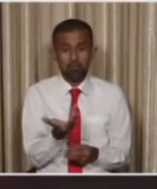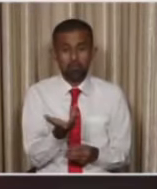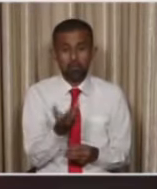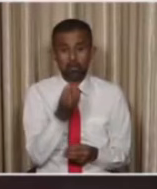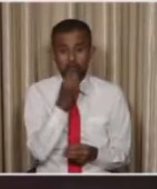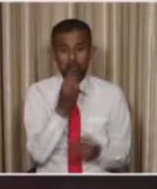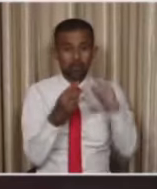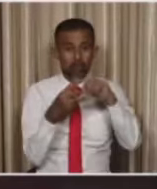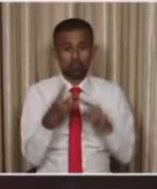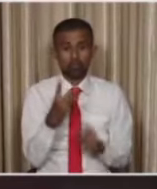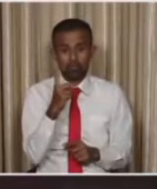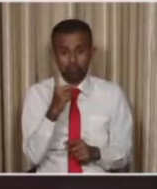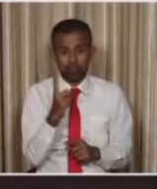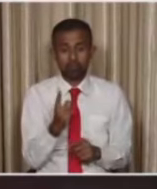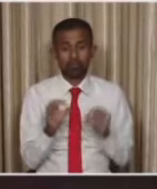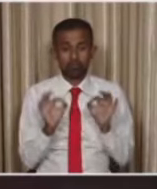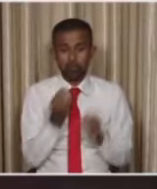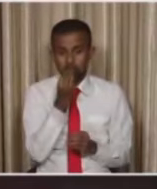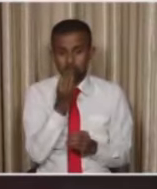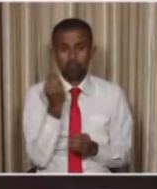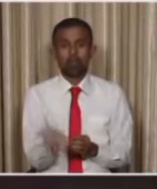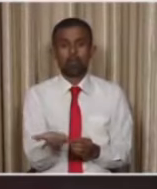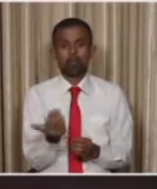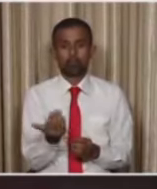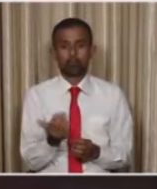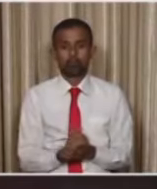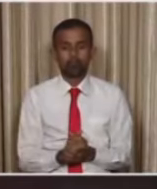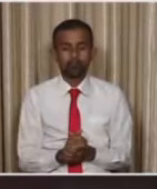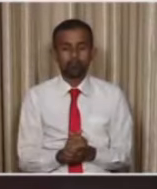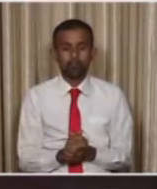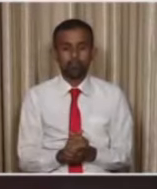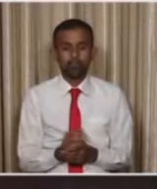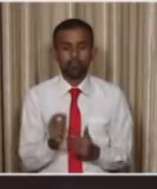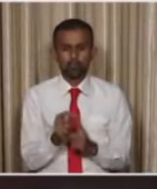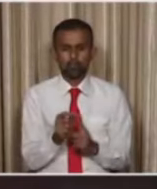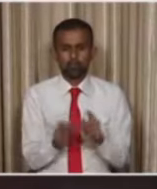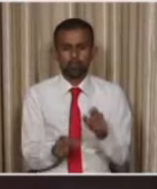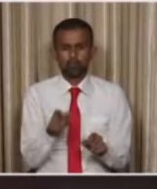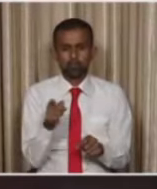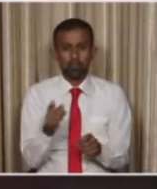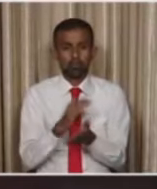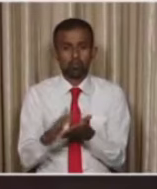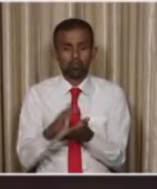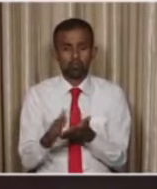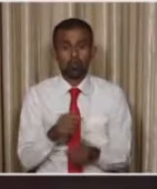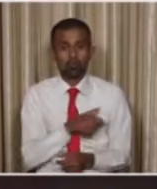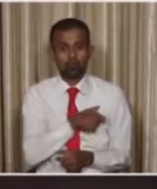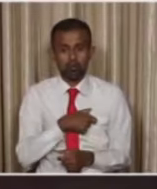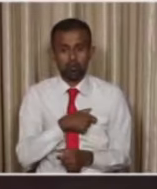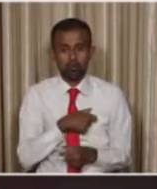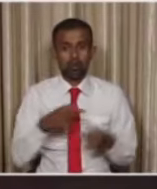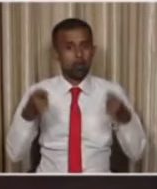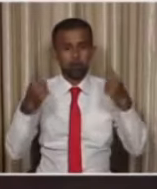තුනෙන් එකක්වත් හොඳ පෝෂ්‍යදායි ආහාර වේලක් දෙන්න ඕන නිසා. ඉතින් එහෙම පොඩි මිනිස්සුන්ට පුංචි මිනිස්සුන්ට වැඩ කරපු නායකෙක් එතනින්